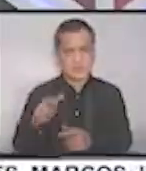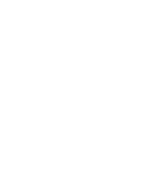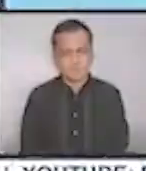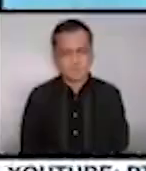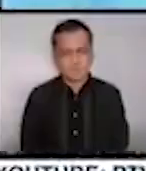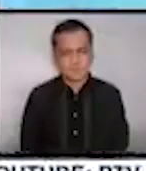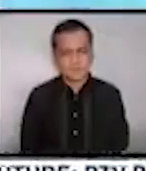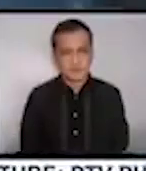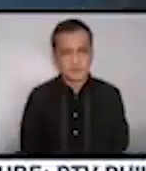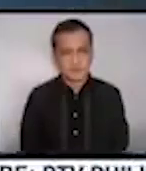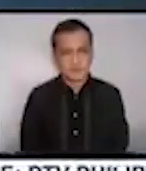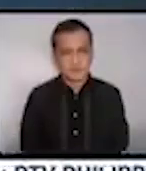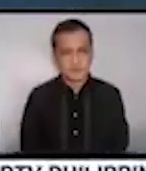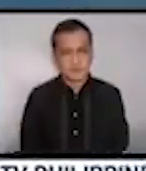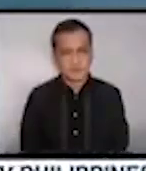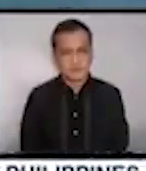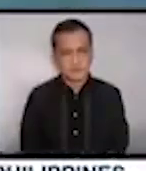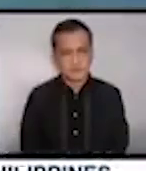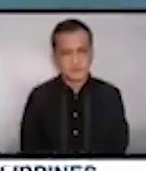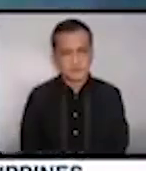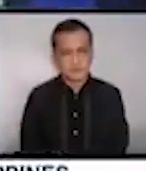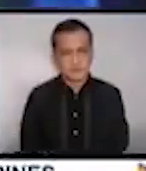Lindsay.